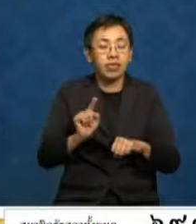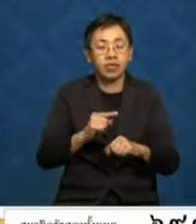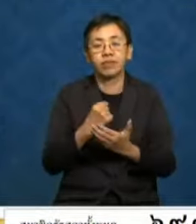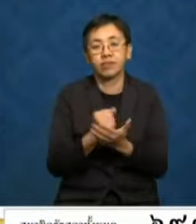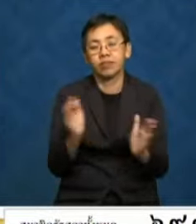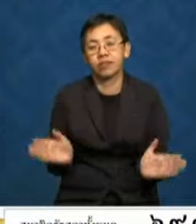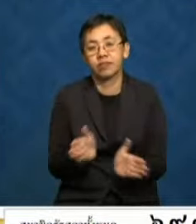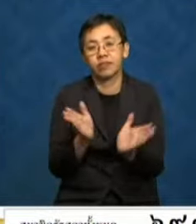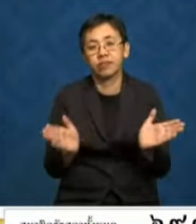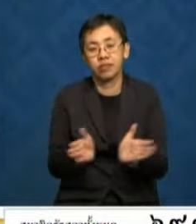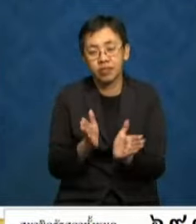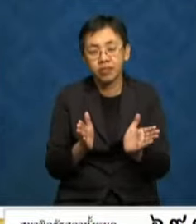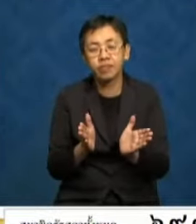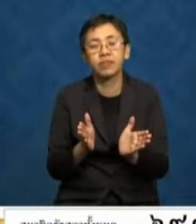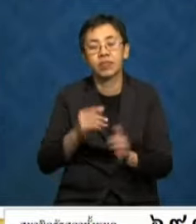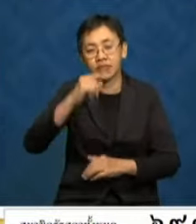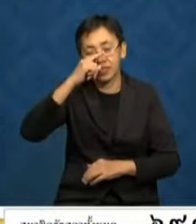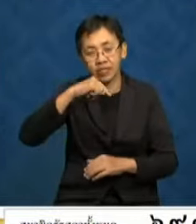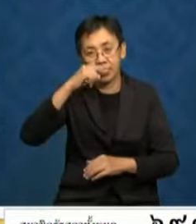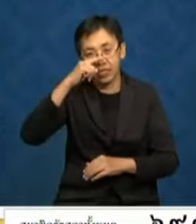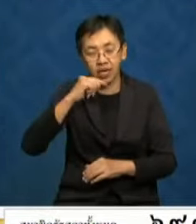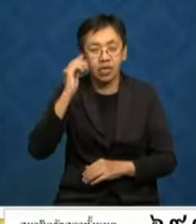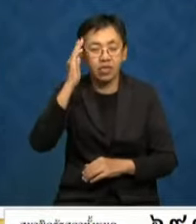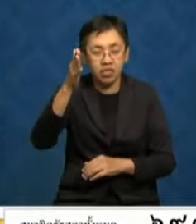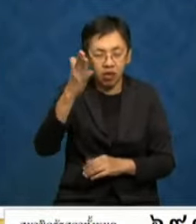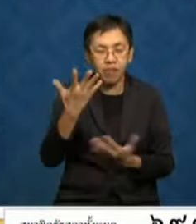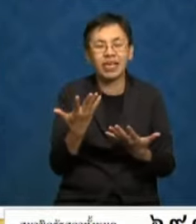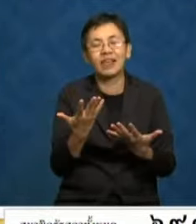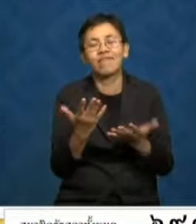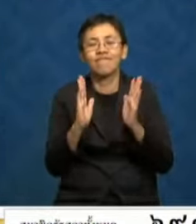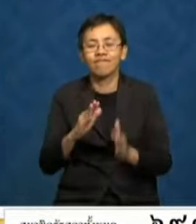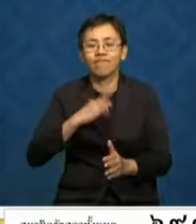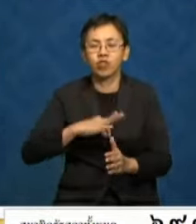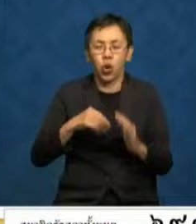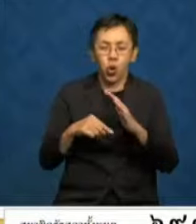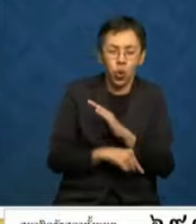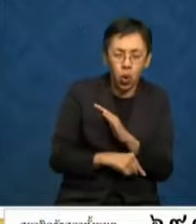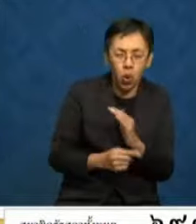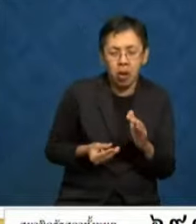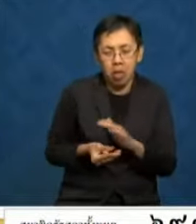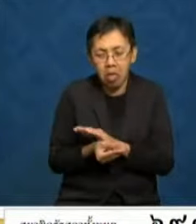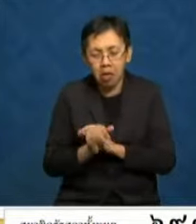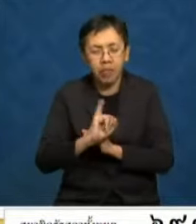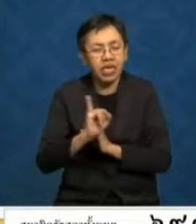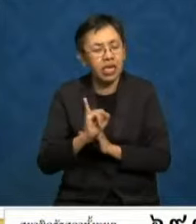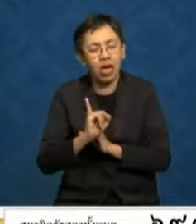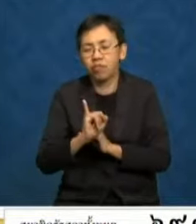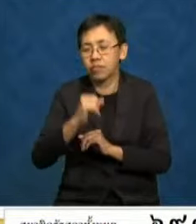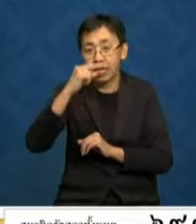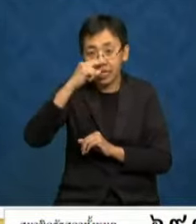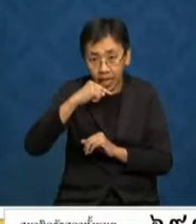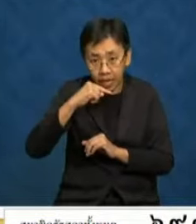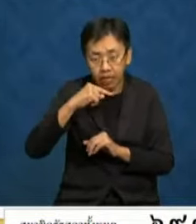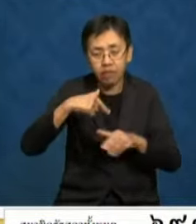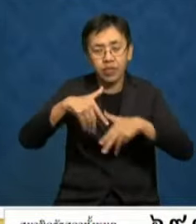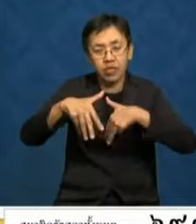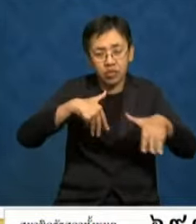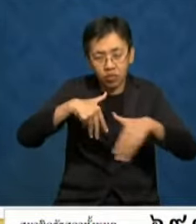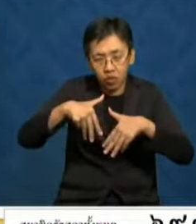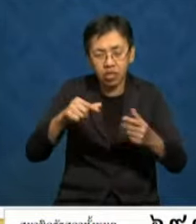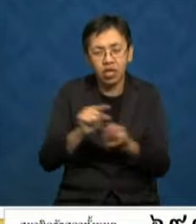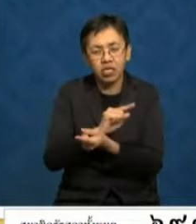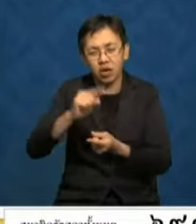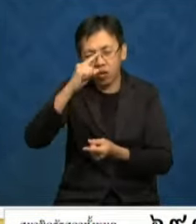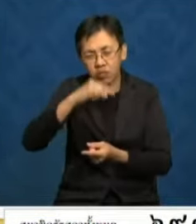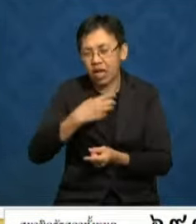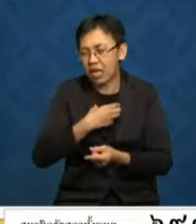ริมขีดความสามารถของไทยในการต่อต้านการคอร์รัปชันซึ่งเป็นสิ่งที่สังคมไทยและประชาชนคนไทยทวิญห